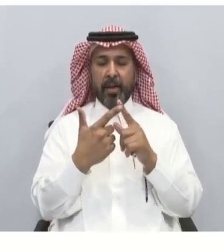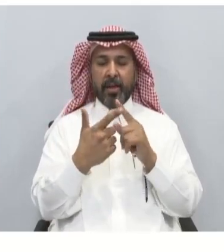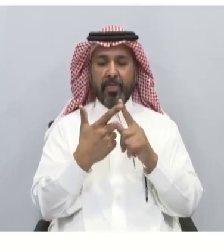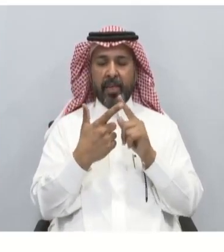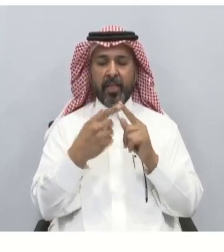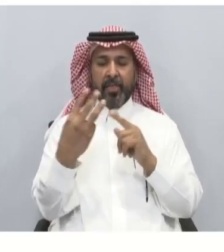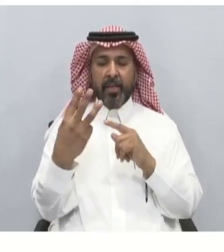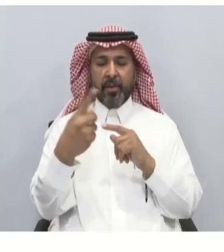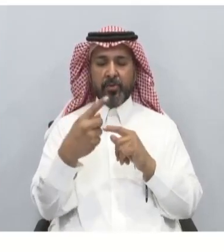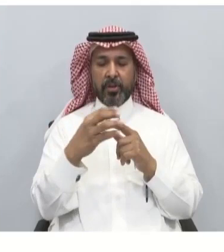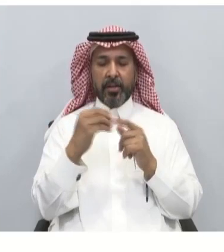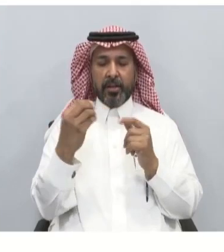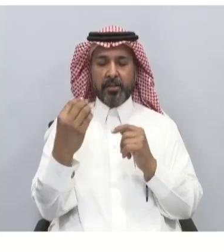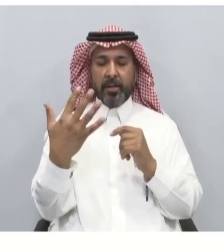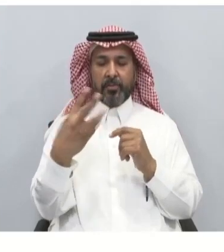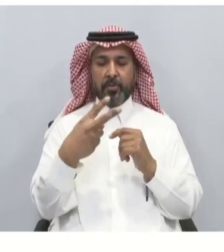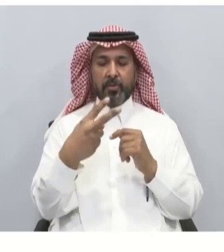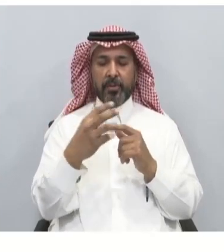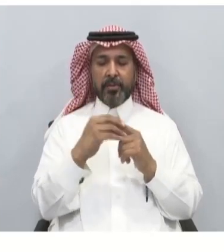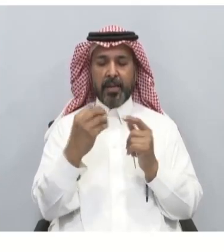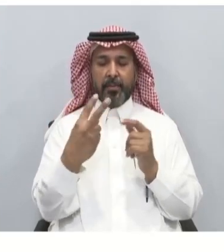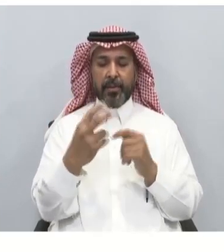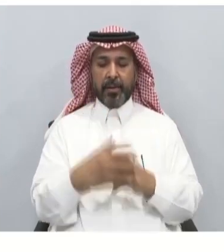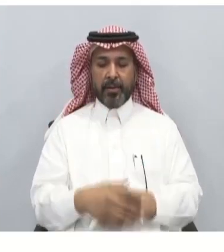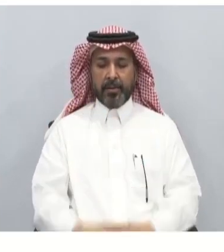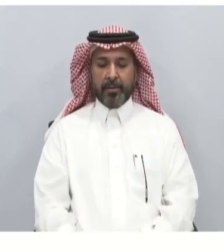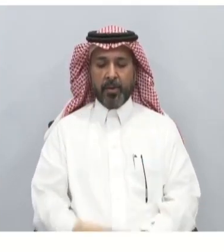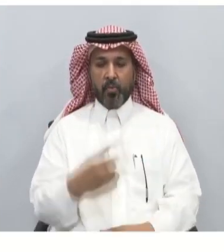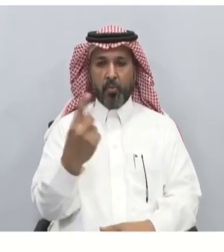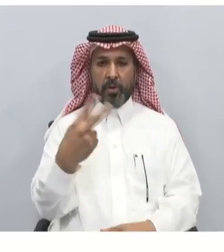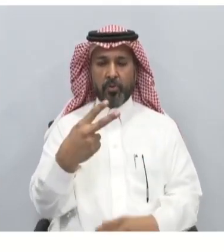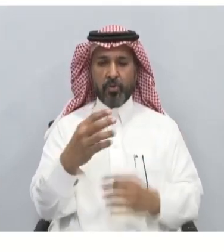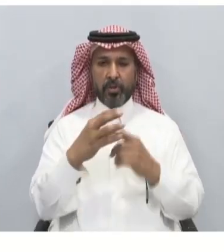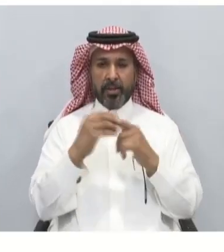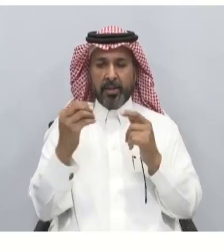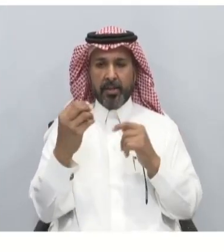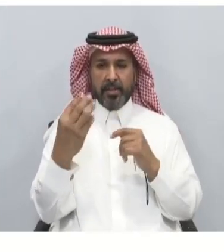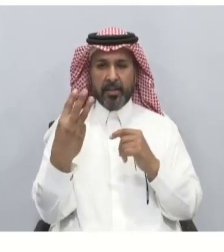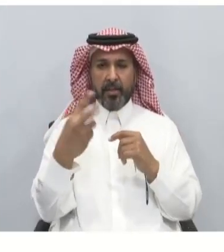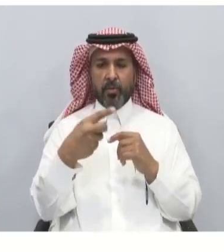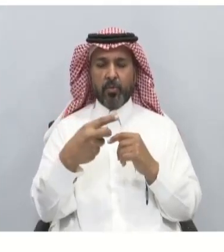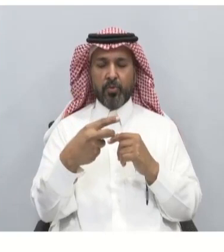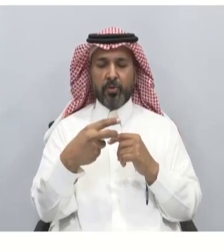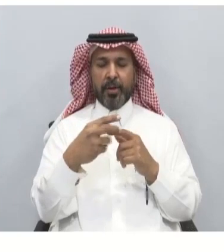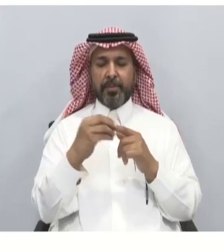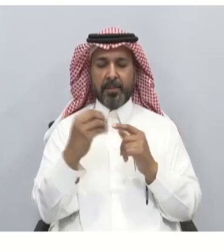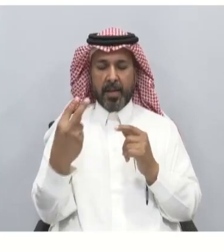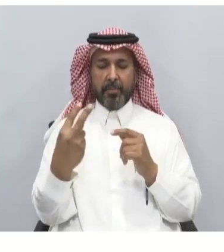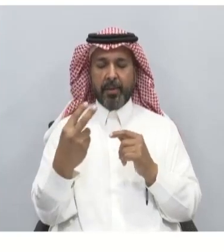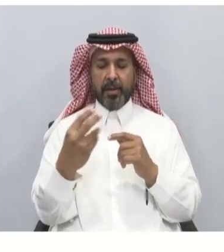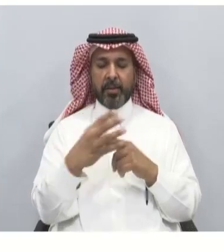نطرح 23 أطرح منها 25 راح يعطيني سالب 2، 21 راح أطرح منها 23 راح يعطيني سالب 2